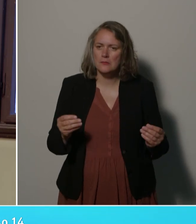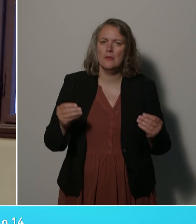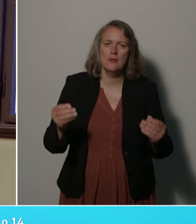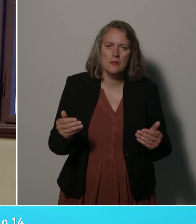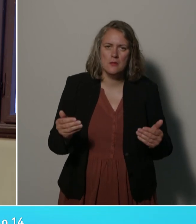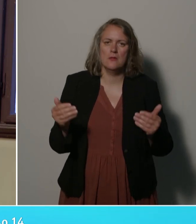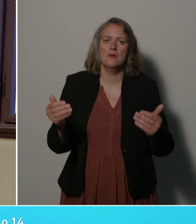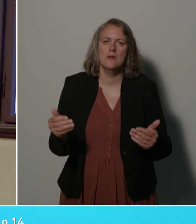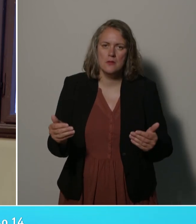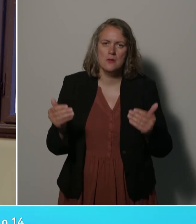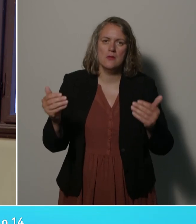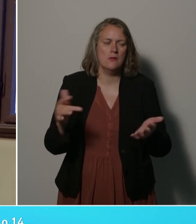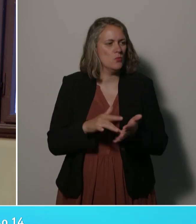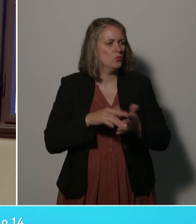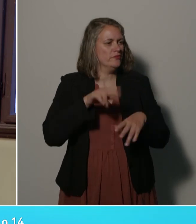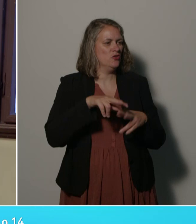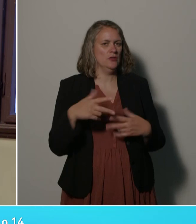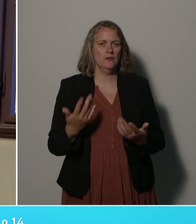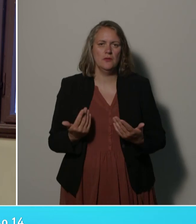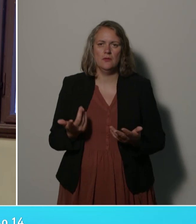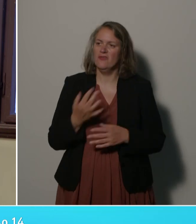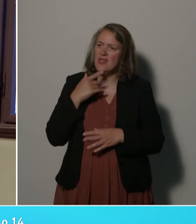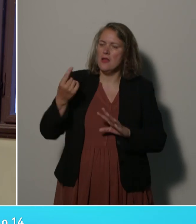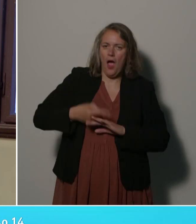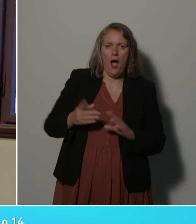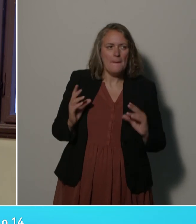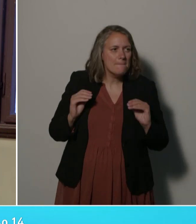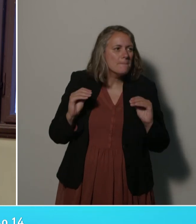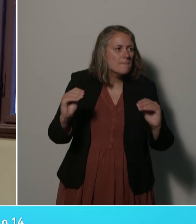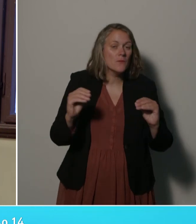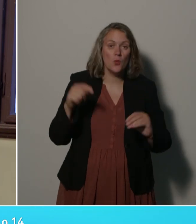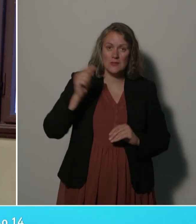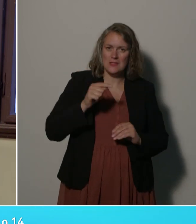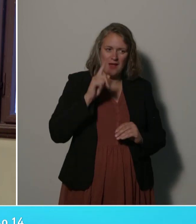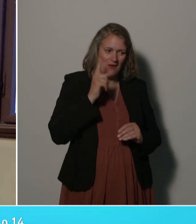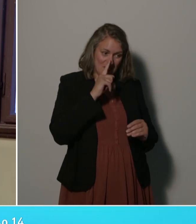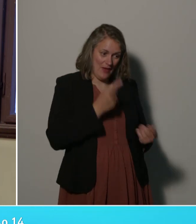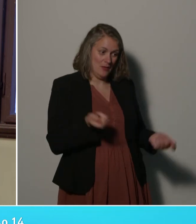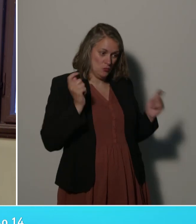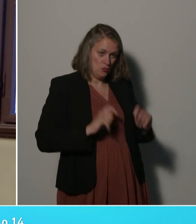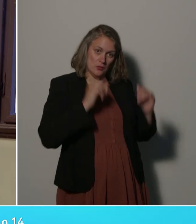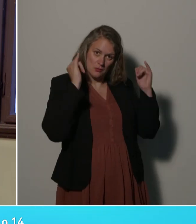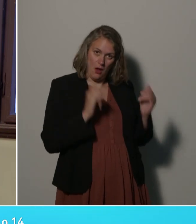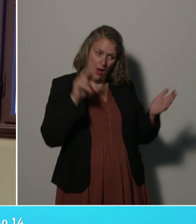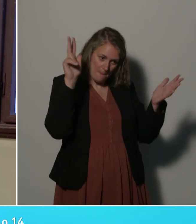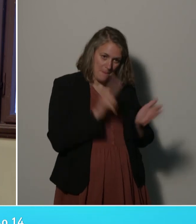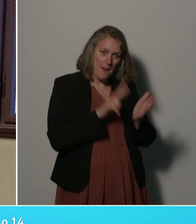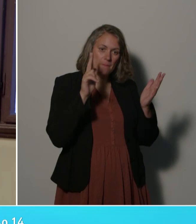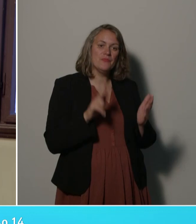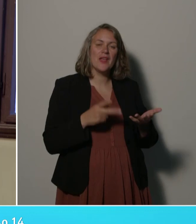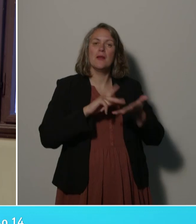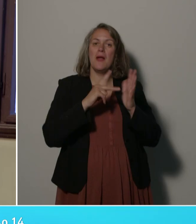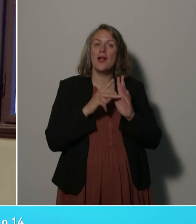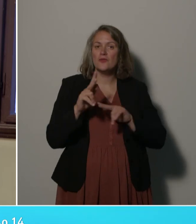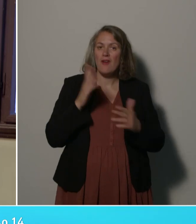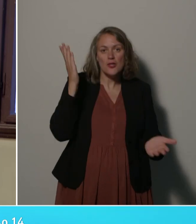nicht voran, seit Jahren. Und hier, und das überzeugt mich wirklich, weiß ich, wenn wir das beschließen und wir bringen dieses Planungsverfahren zu